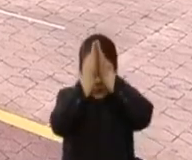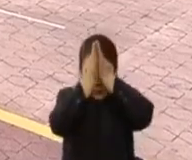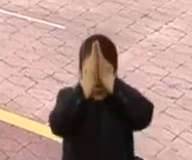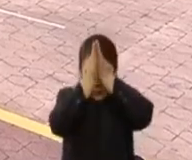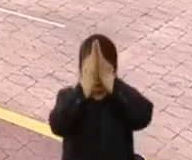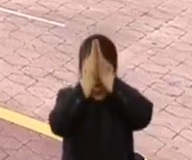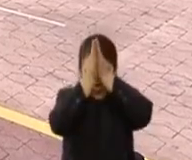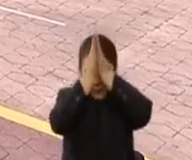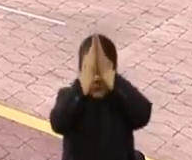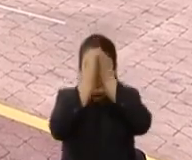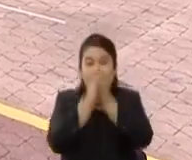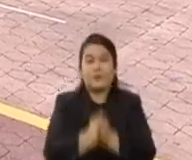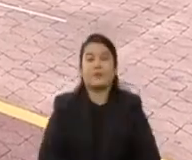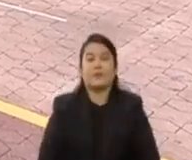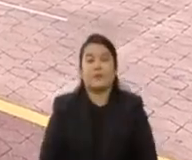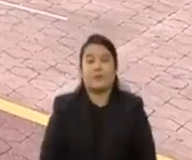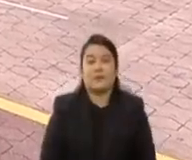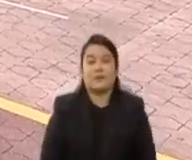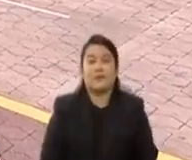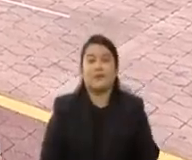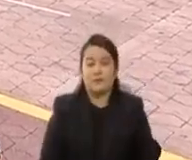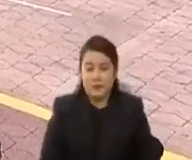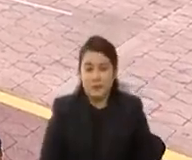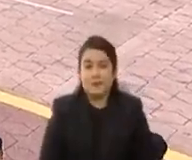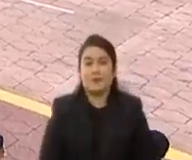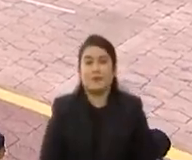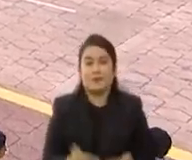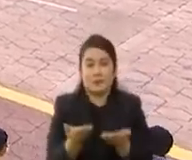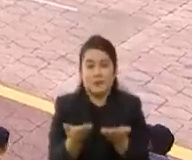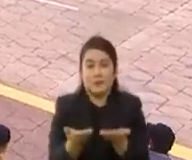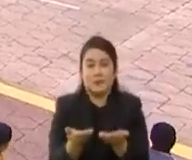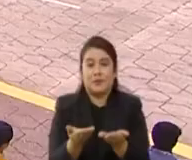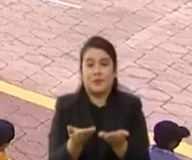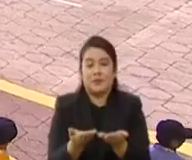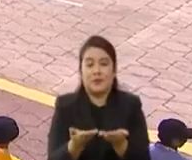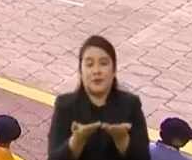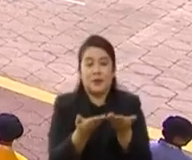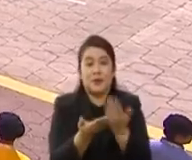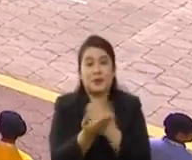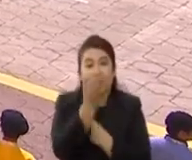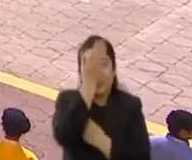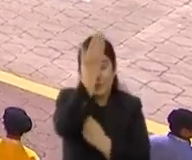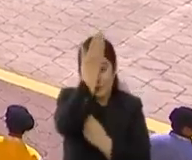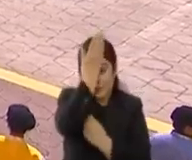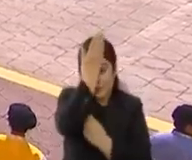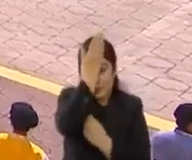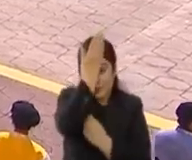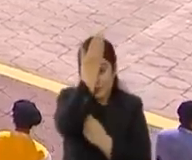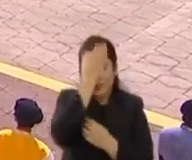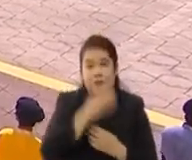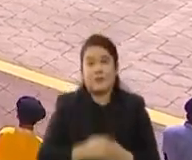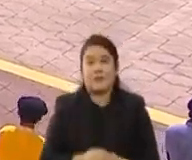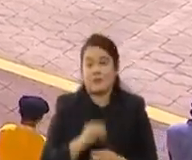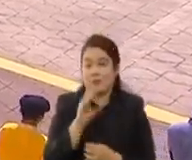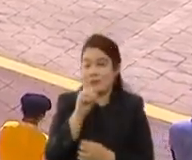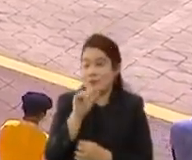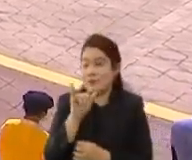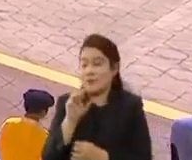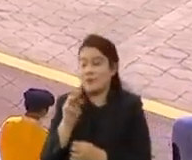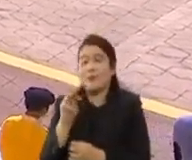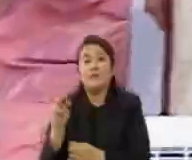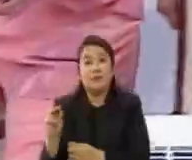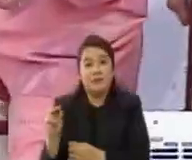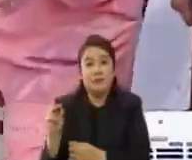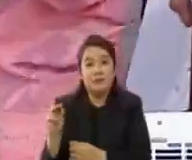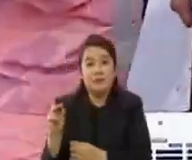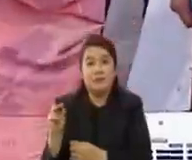menjunjung setinggi-tinggi kasih di atas limpah perkenan ke bawah duli Yang Maha Mulia Sri Paduka Baginda